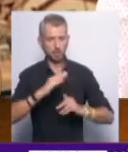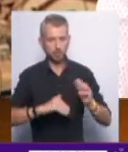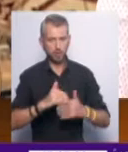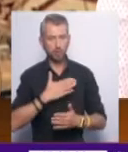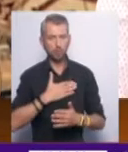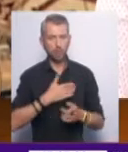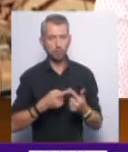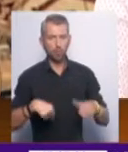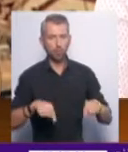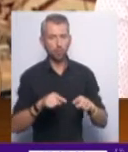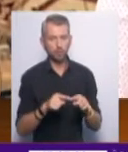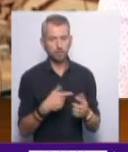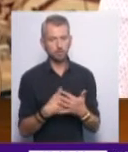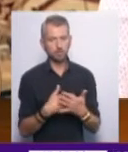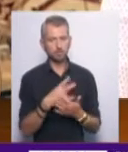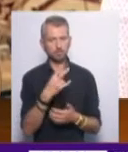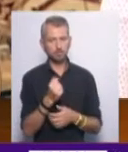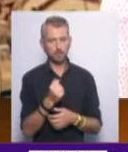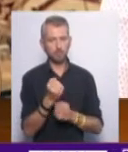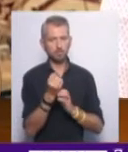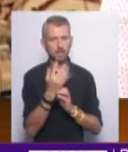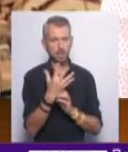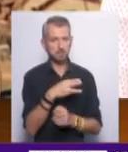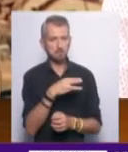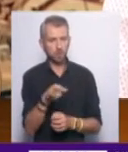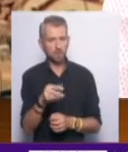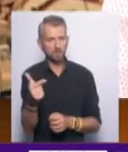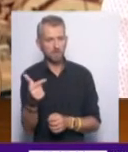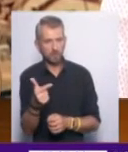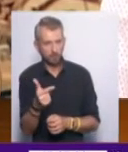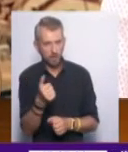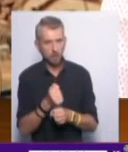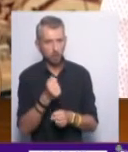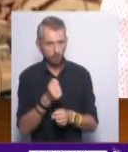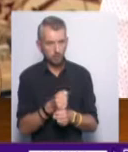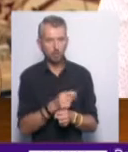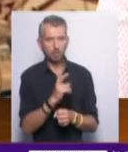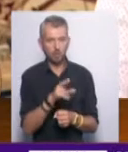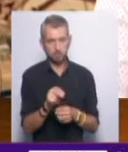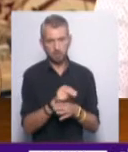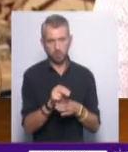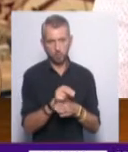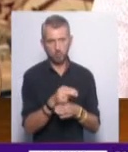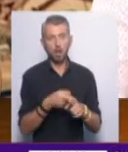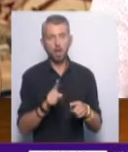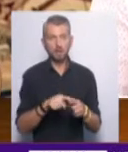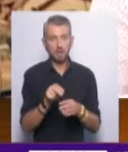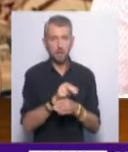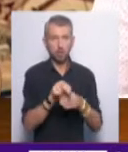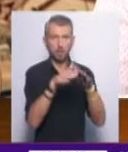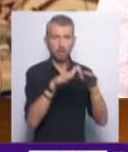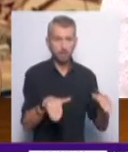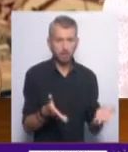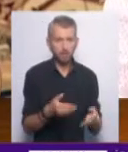моєму окрузі десь ну, на 15 мільйонів гривень зроблені капітальні ремонти. А це ремонт дахів,